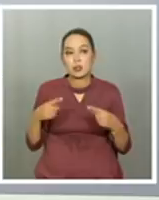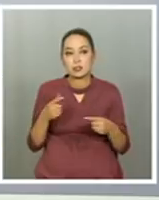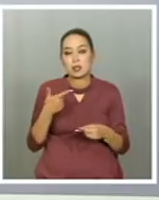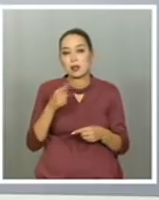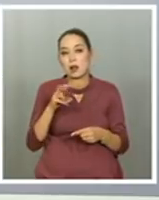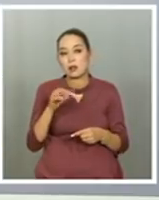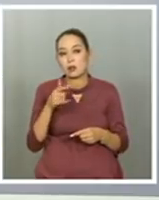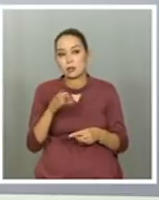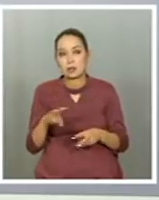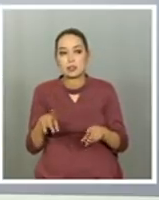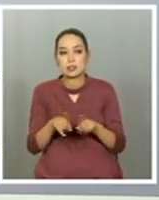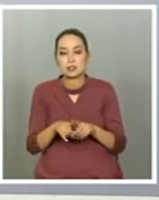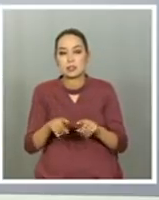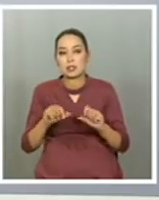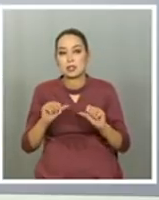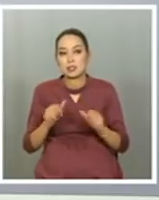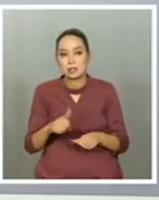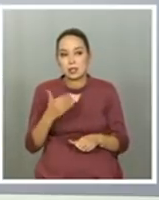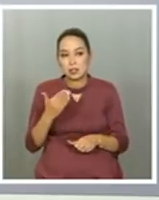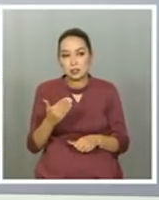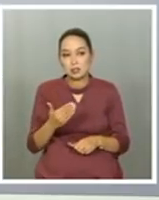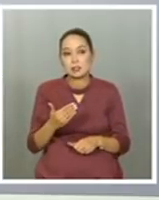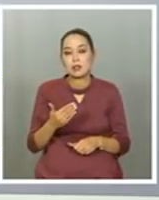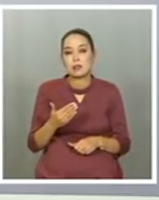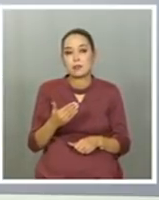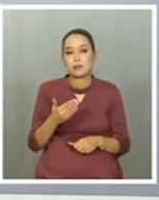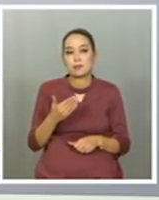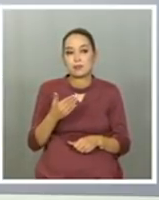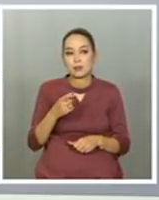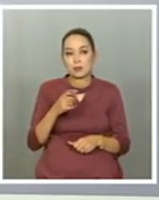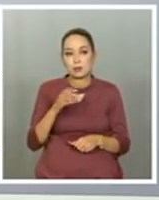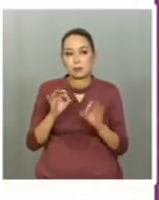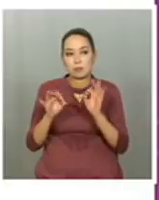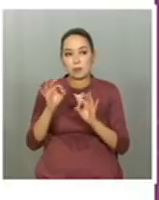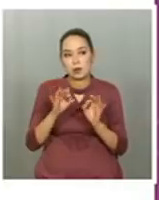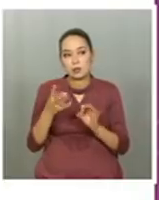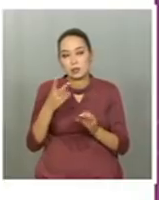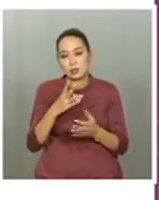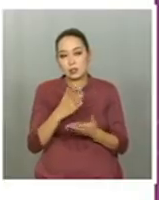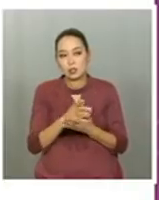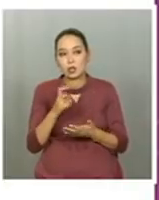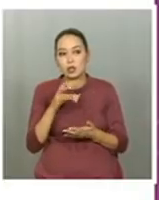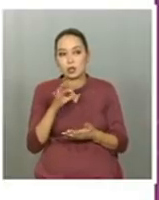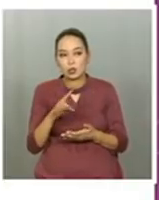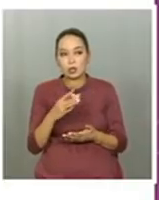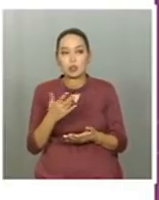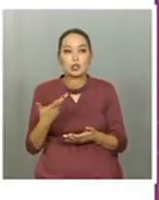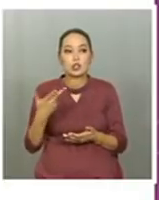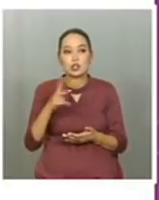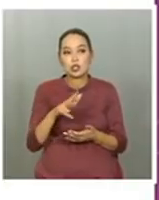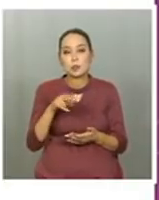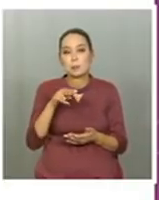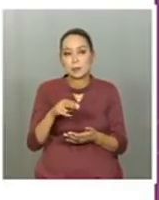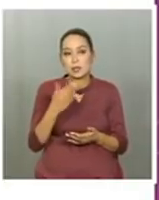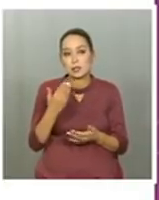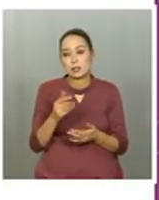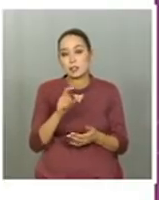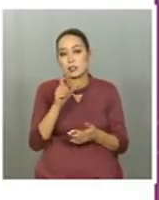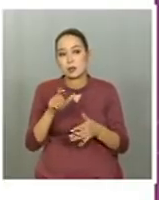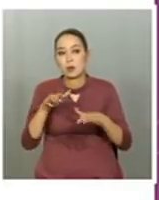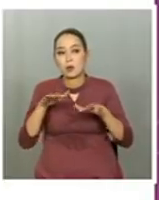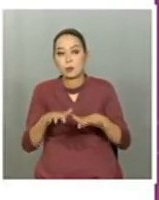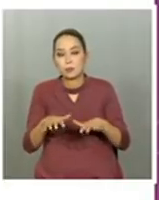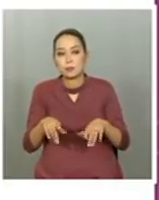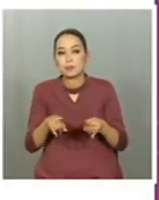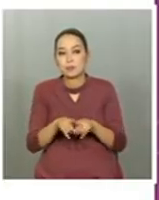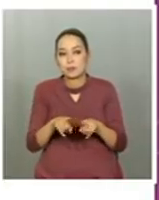бір молекуласы екі атомнан құралады. Онда хлор молекуласы 3P деңгейшесіндегі жұптаспаған